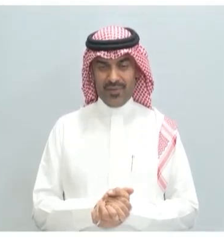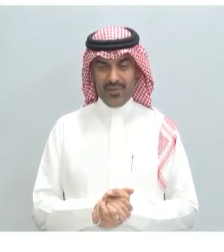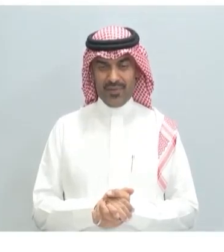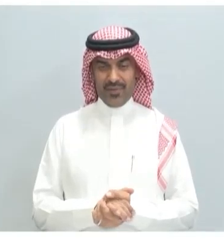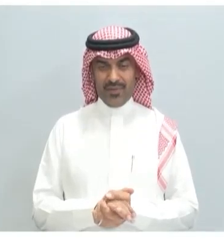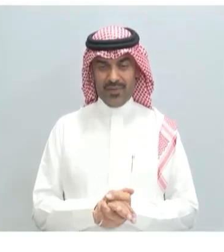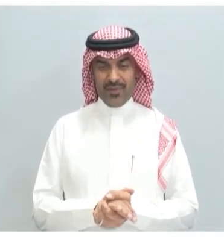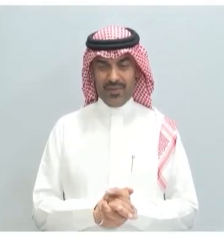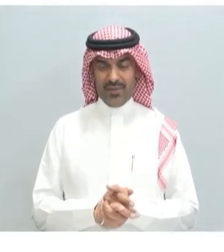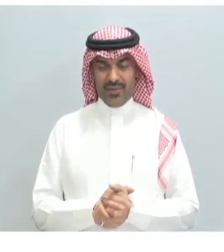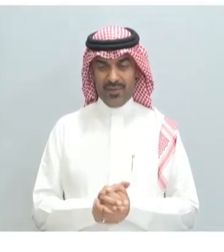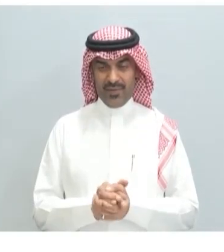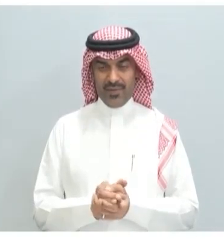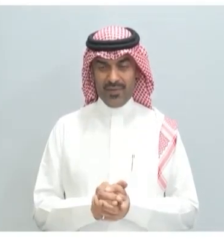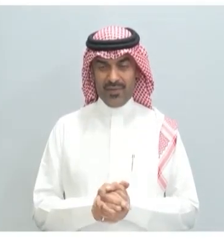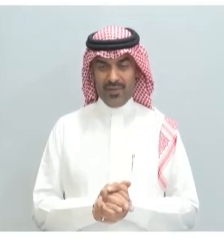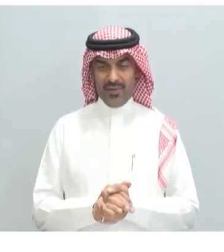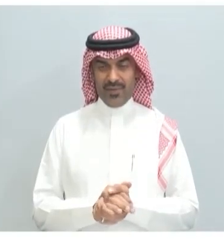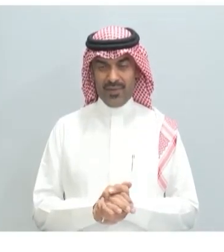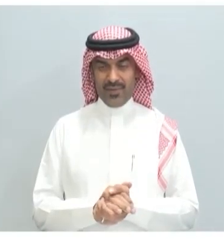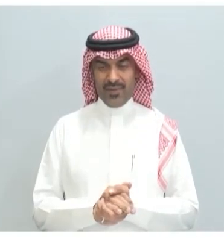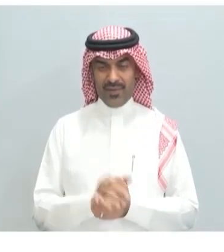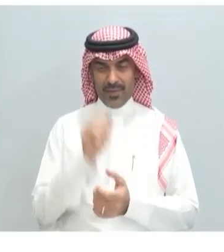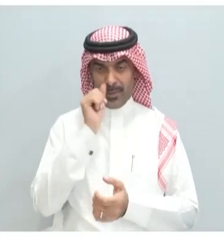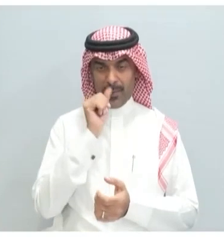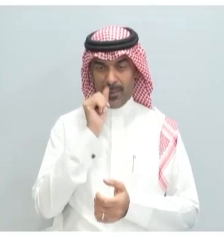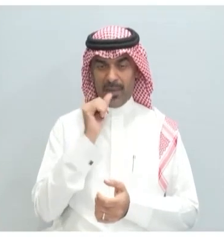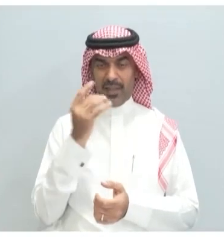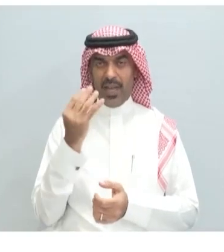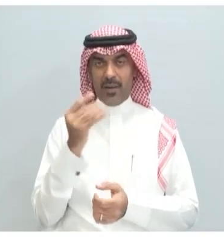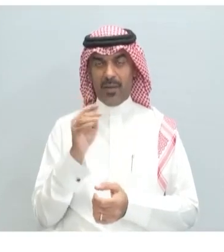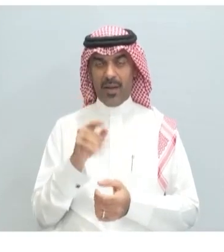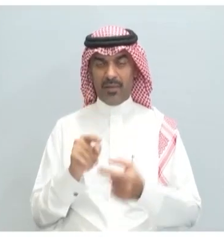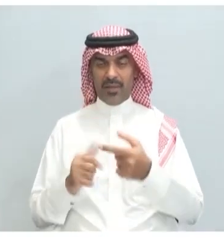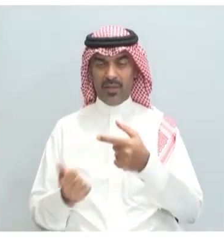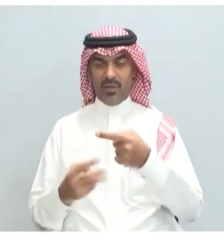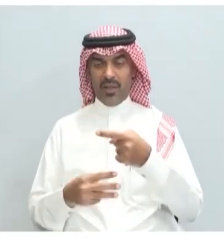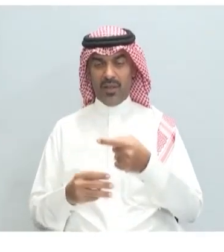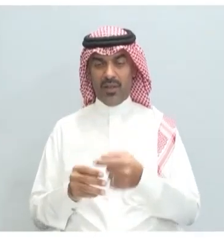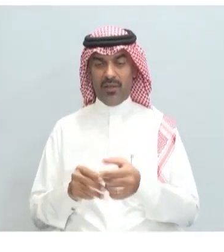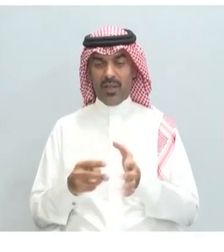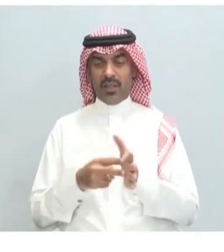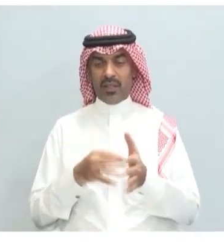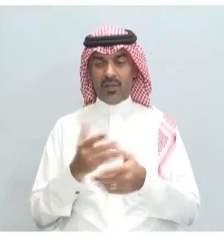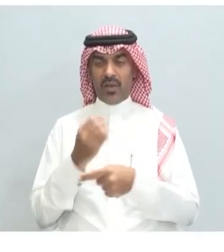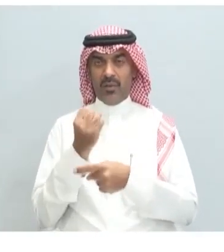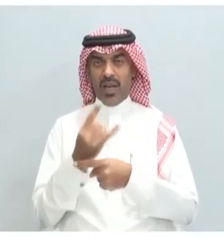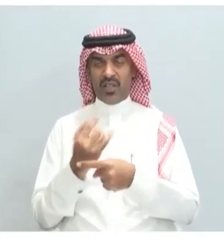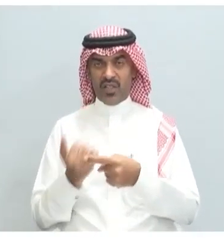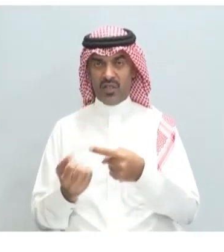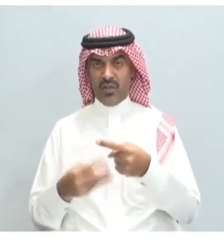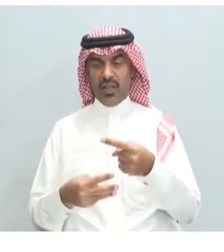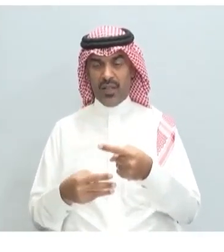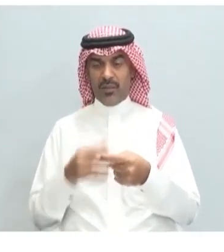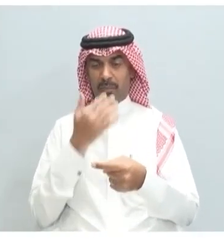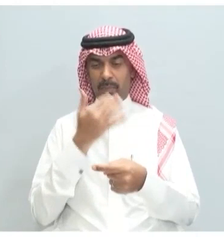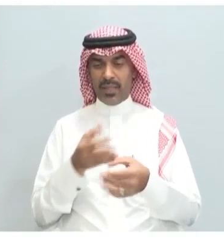الحادثه بكم عندي عنصر عندك عه من اصل 36 فيصير المجموع 10 من اصل 36 بعد